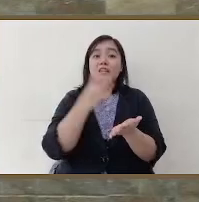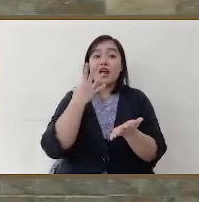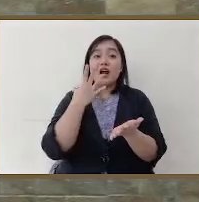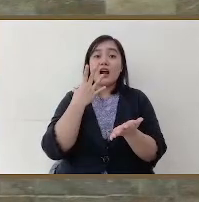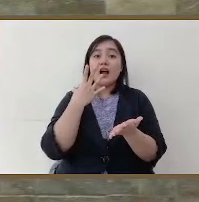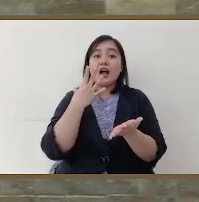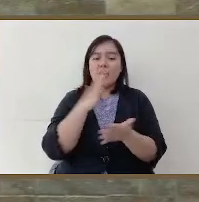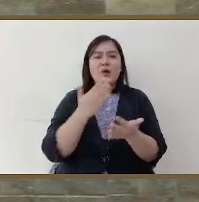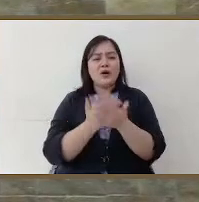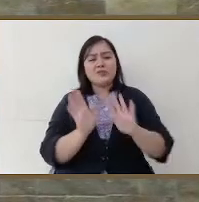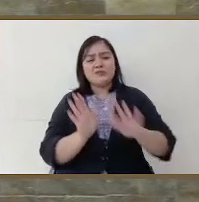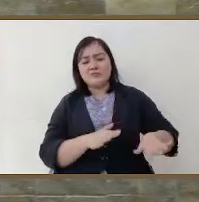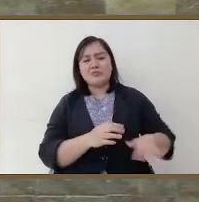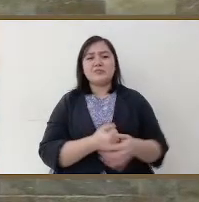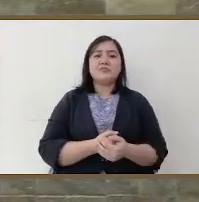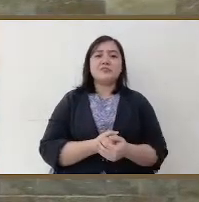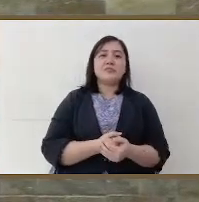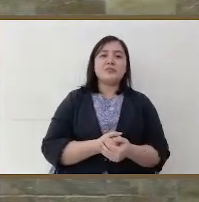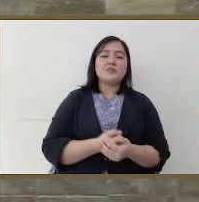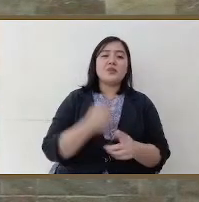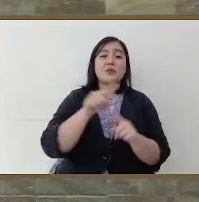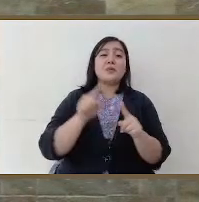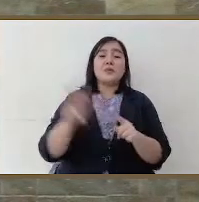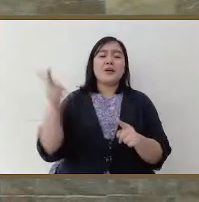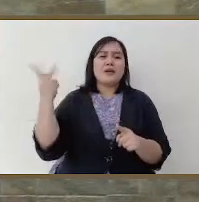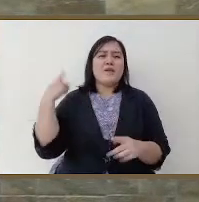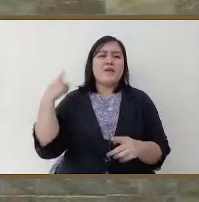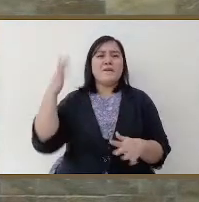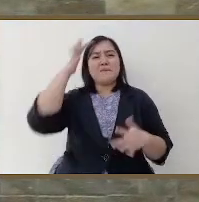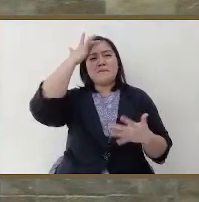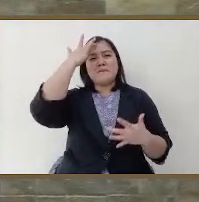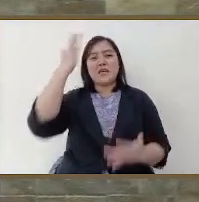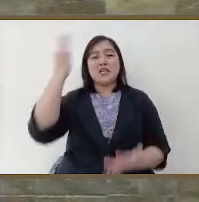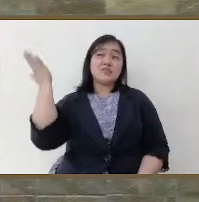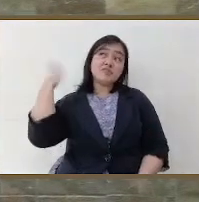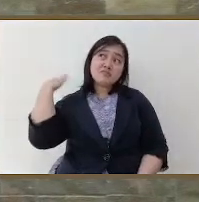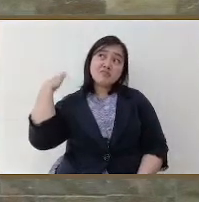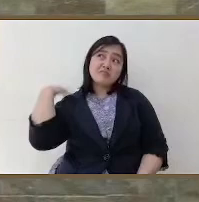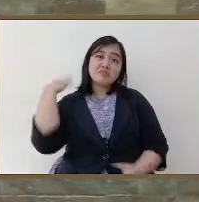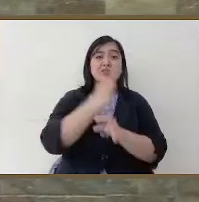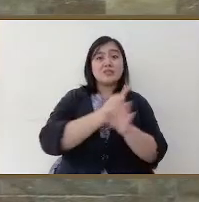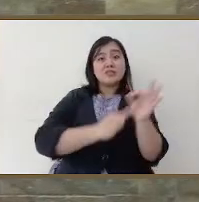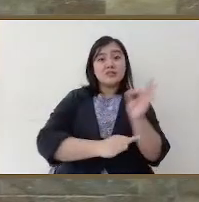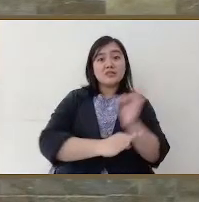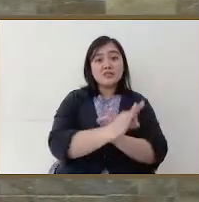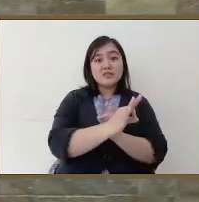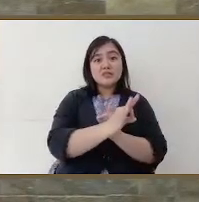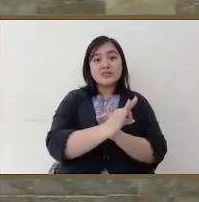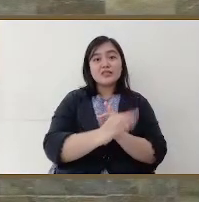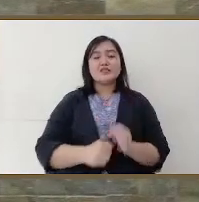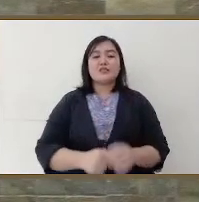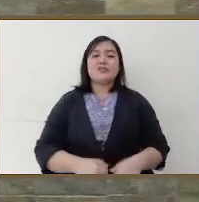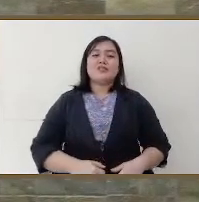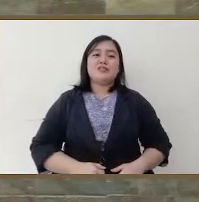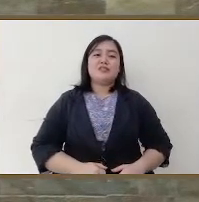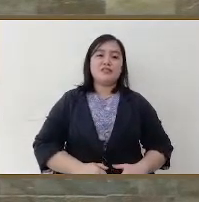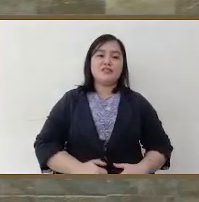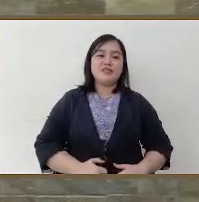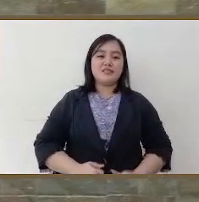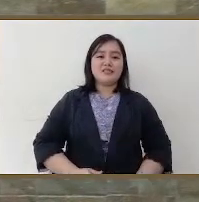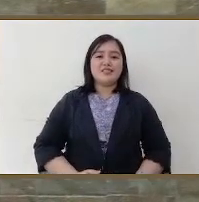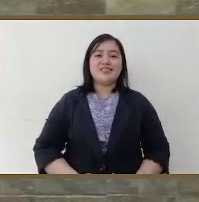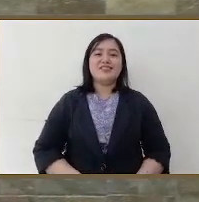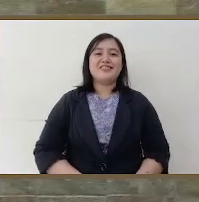na sumasakit na, papilay-pilay ka, namabaga ang paa mo, alam mo kung anong problema mo. You see, nakakain ka na naman ng